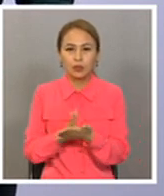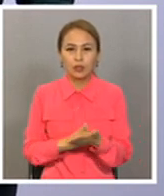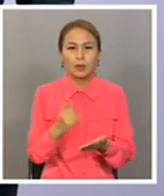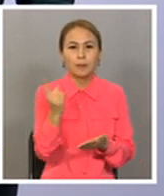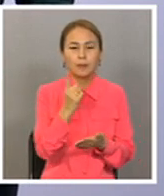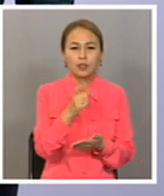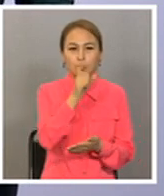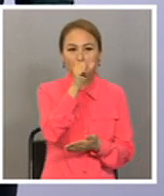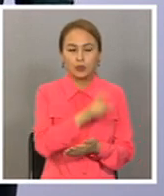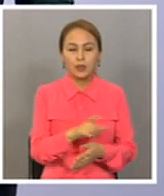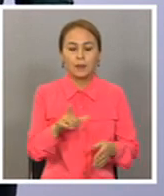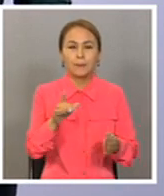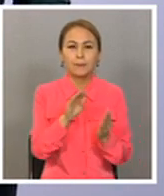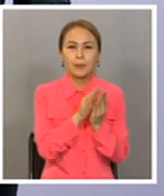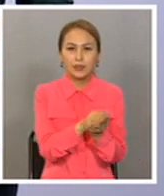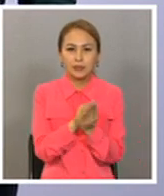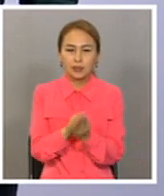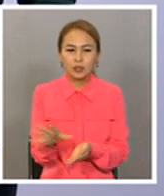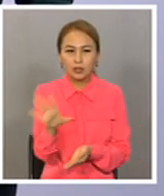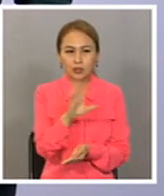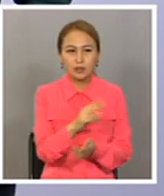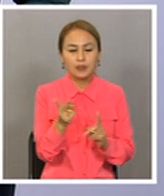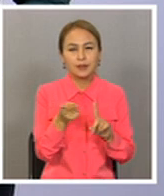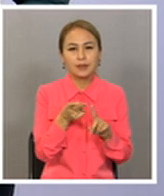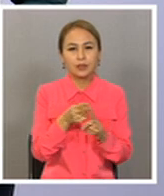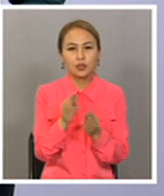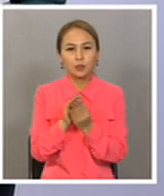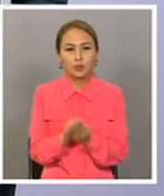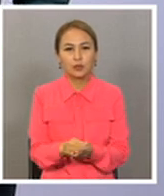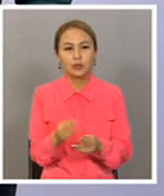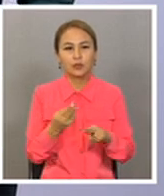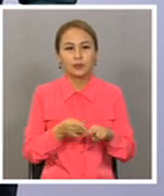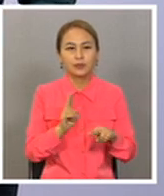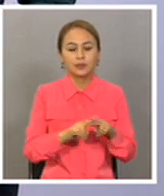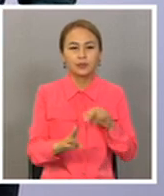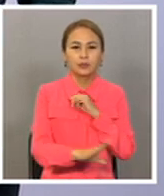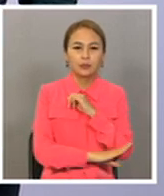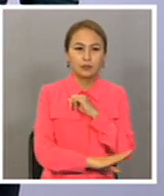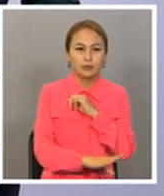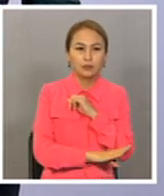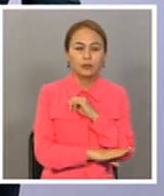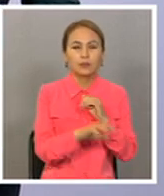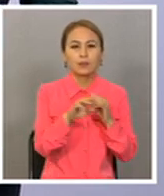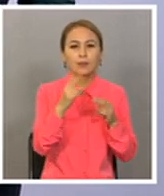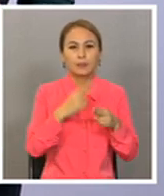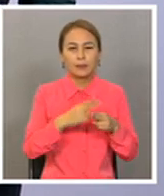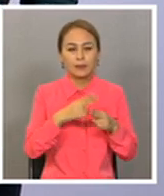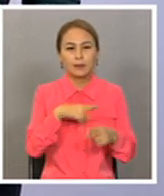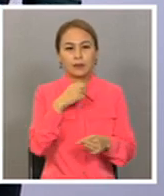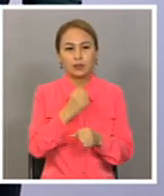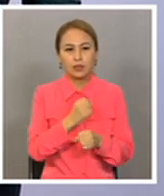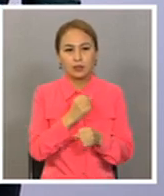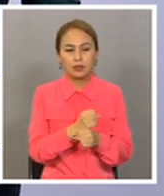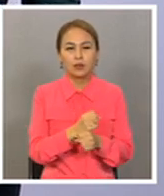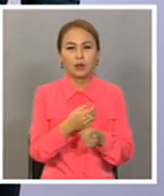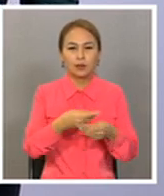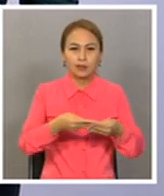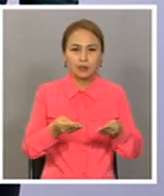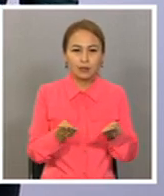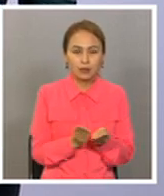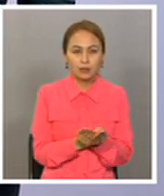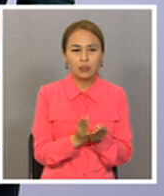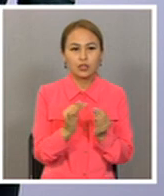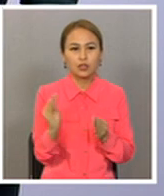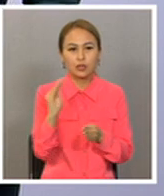бөлігінде мәйіттер жерленсе, екінші бөлігінде ағаштан, металдан жасалған ыдыс-аяқтар